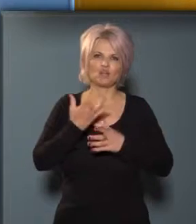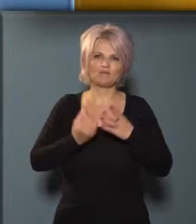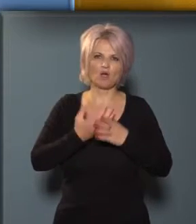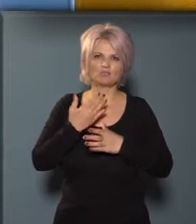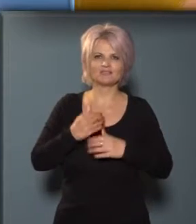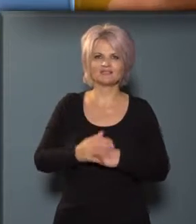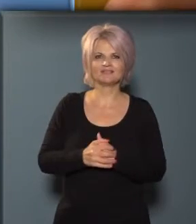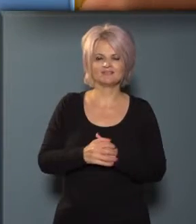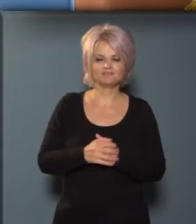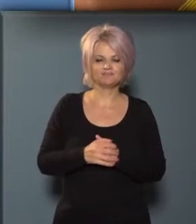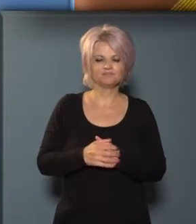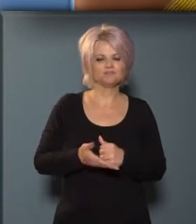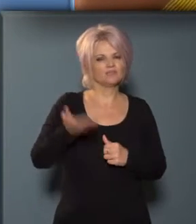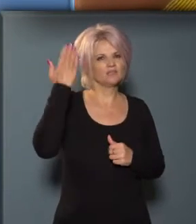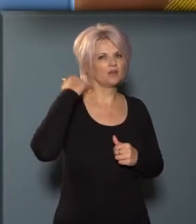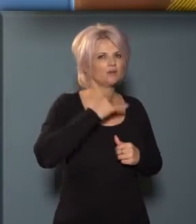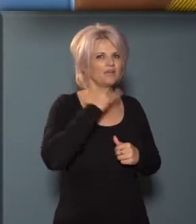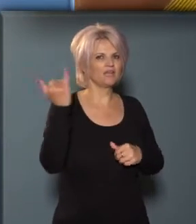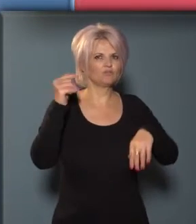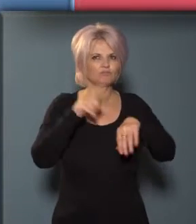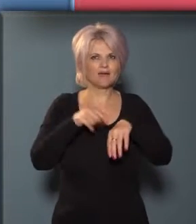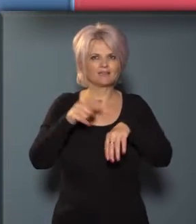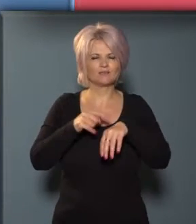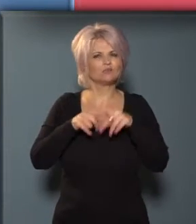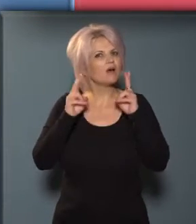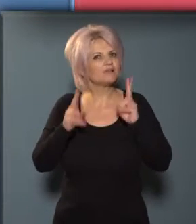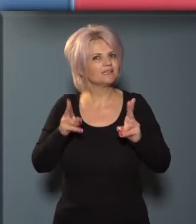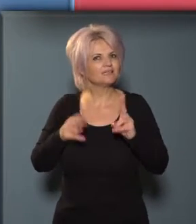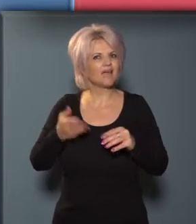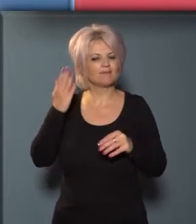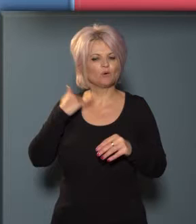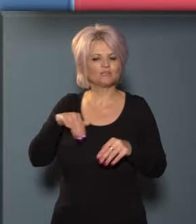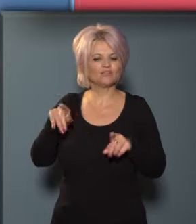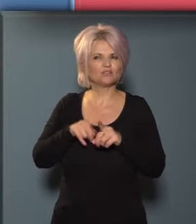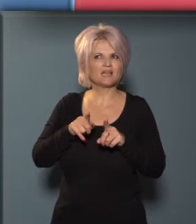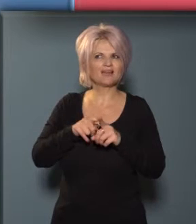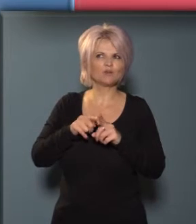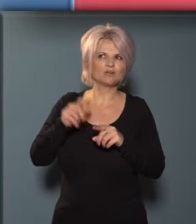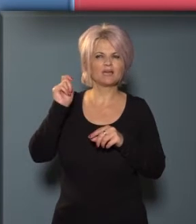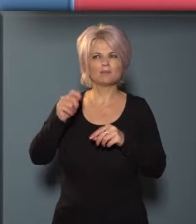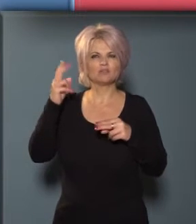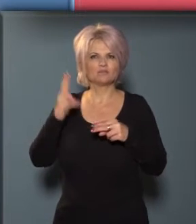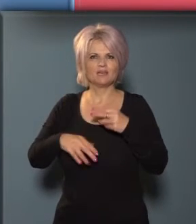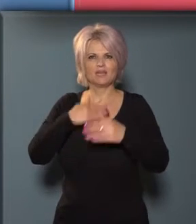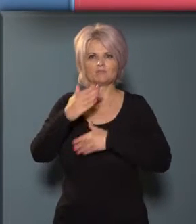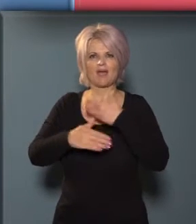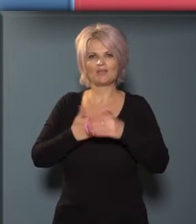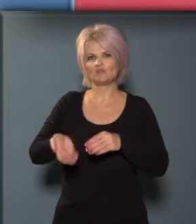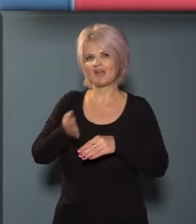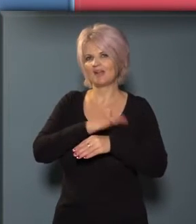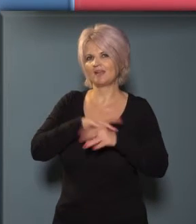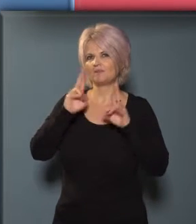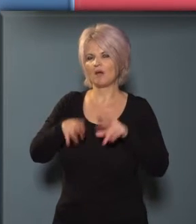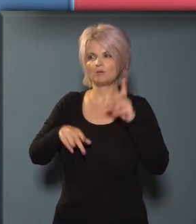indult. A tavalyi évben a március nagyon hideg volt, és ilyenkor április végén, május elején bizony